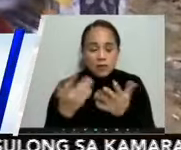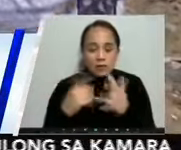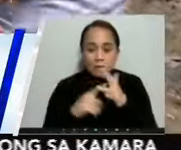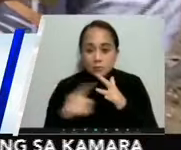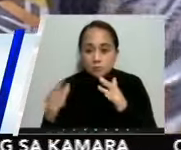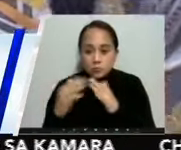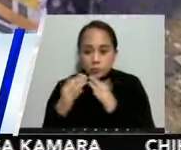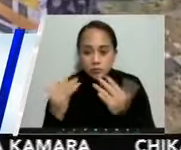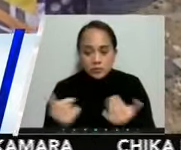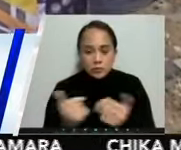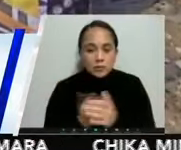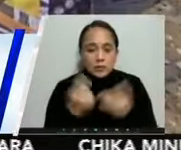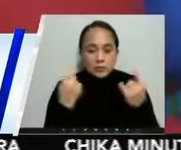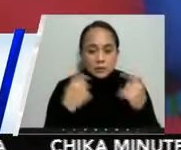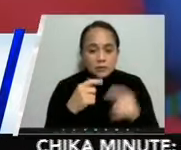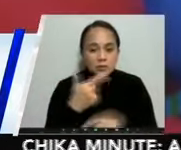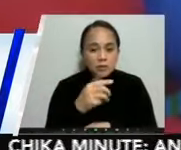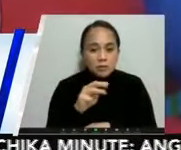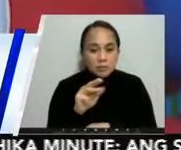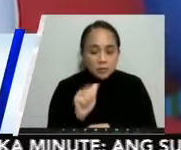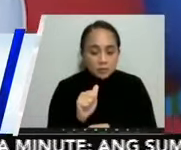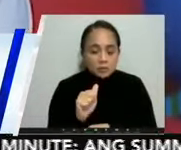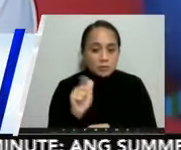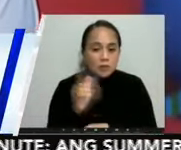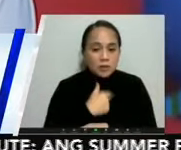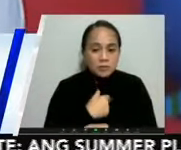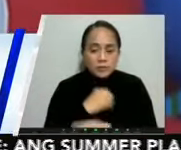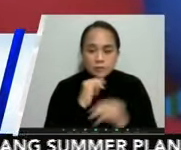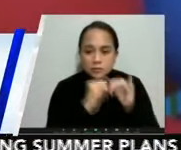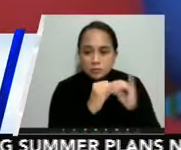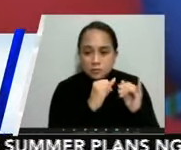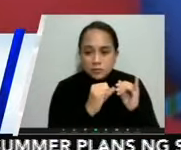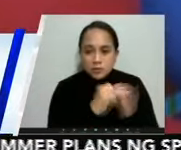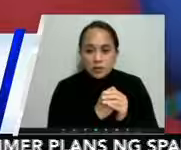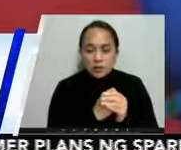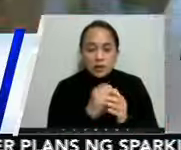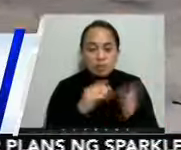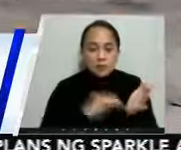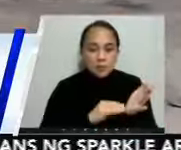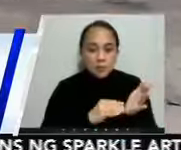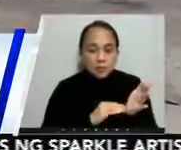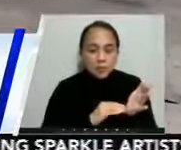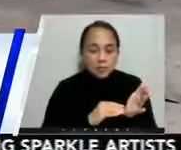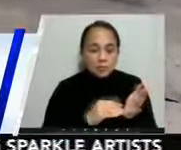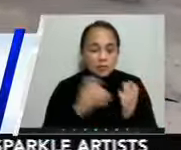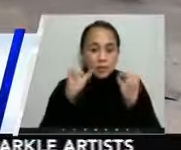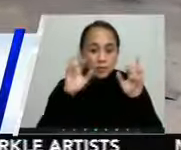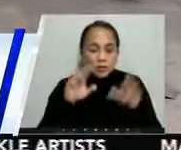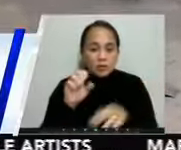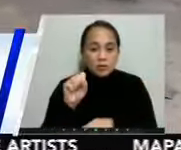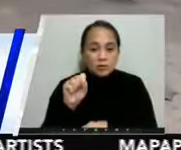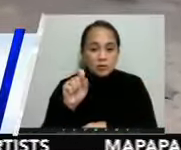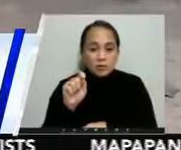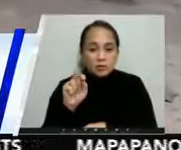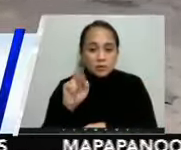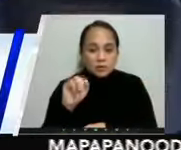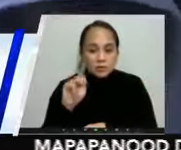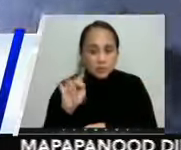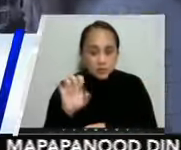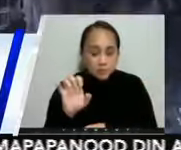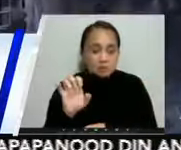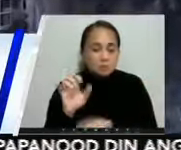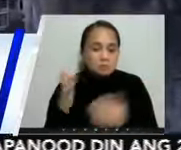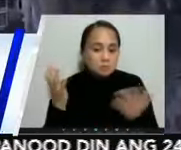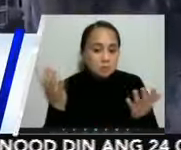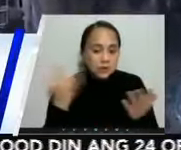integrated news na makunan ng reaksyon si Bacoor Mayor Strike Revilla sa apilan ng barangay sa ngayon namimigay raw ang barangay ng